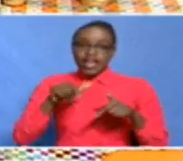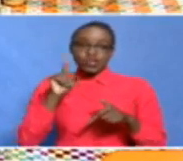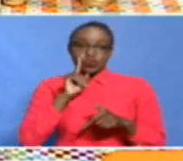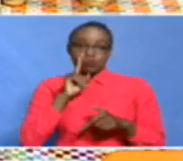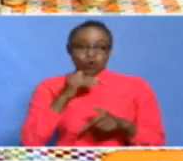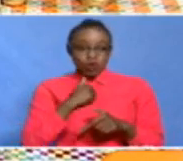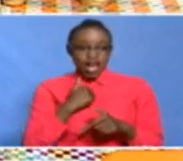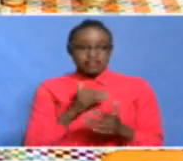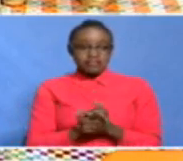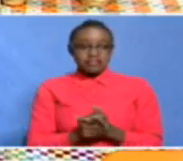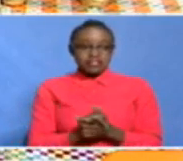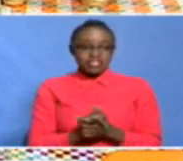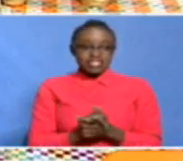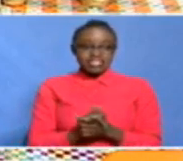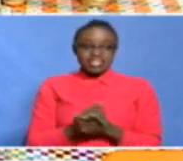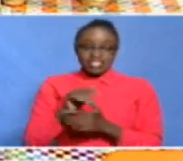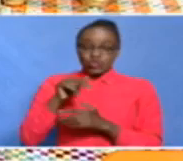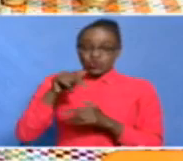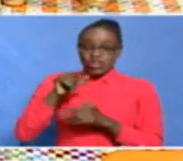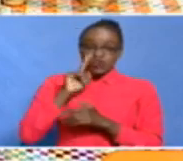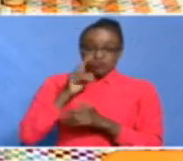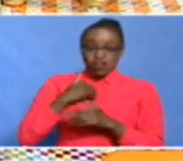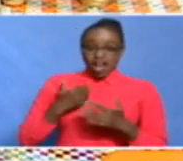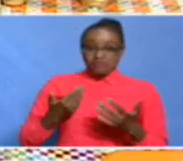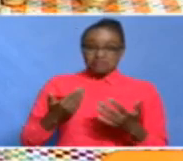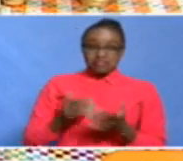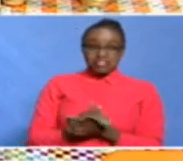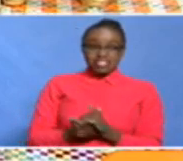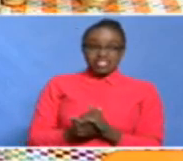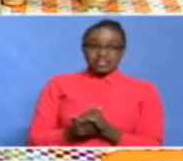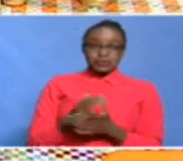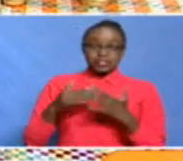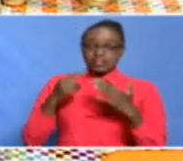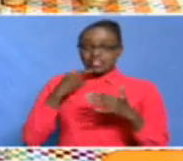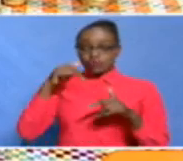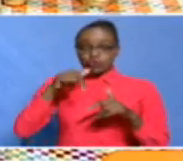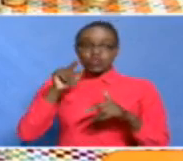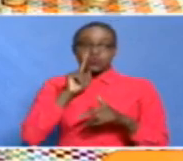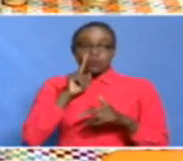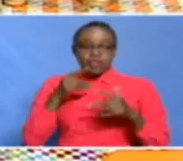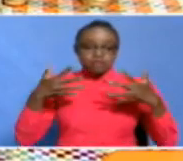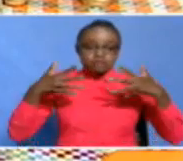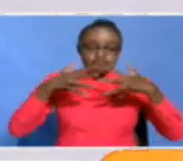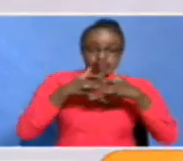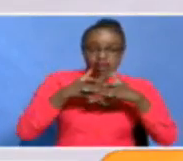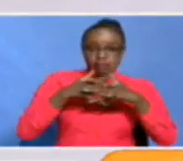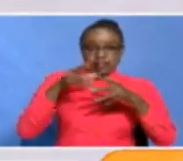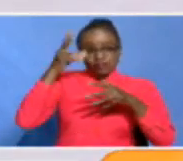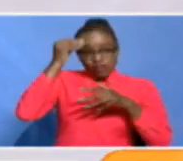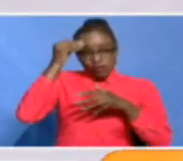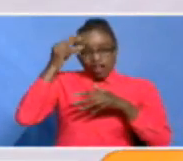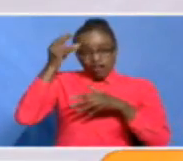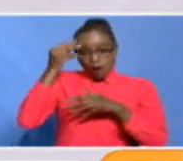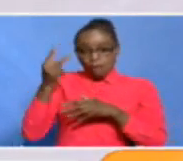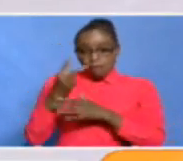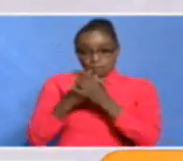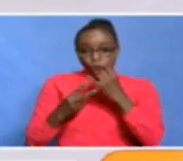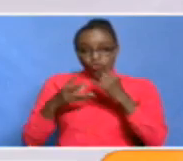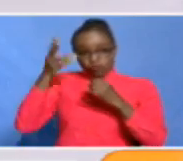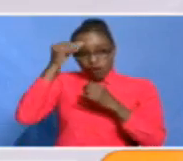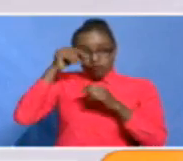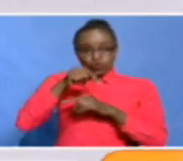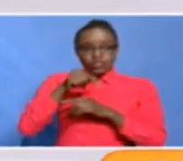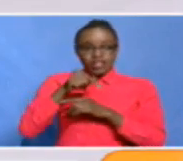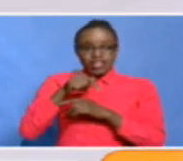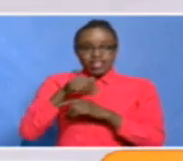save. Hiyo fa yule kauli ya mjadala kiasi anayosema kuna leo na kesho inaingiliana pia kwa elimu. Someni nyote wawili. Kuna